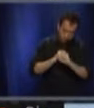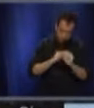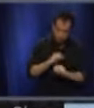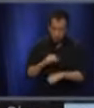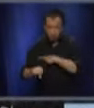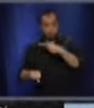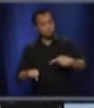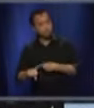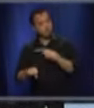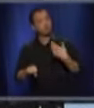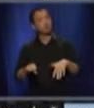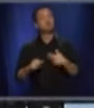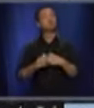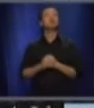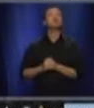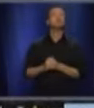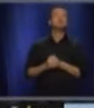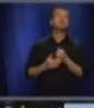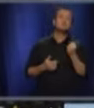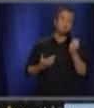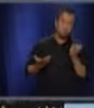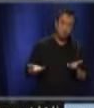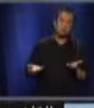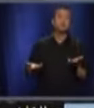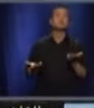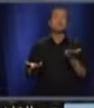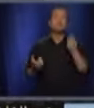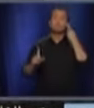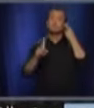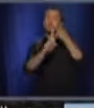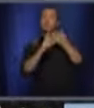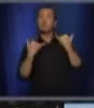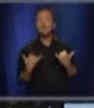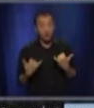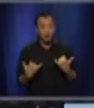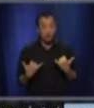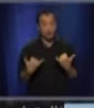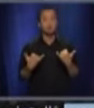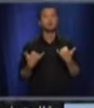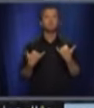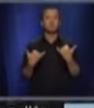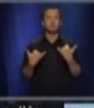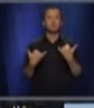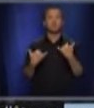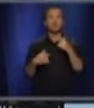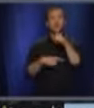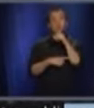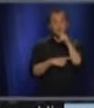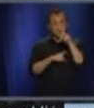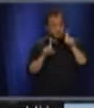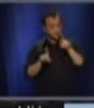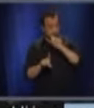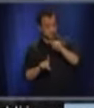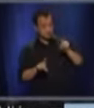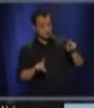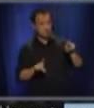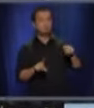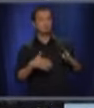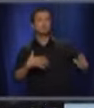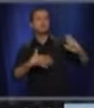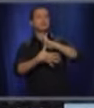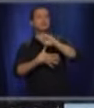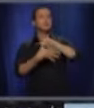retards. Alors, ce que nous voulons dire aujourd'hui, c'est que nous voulons pouvoir